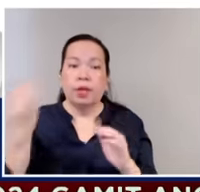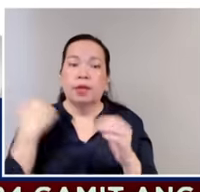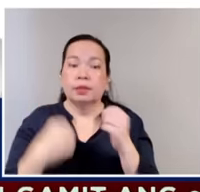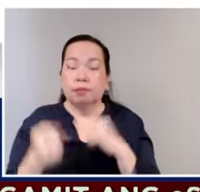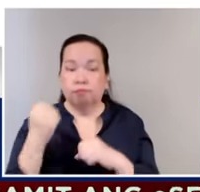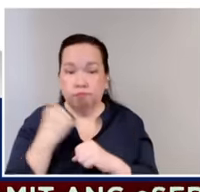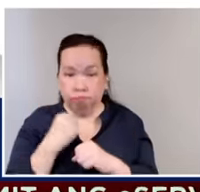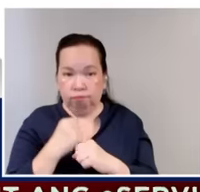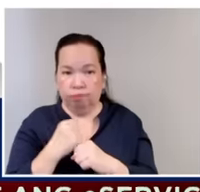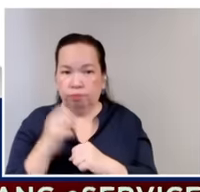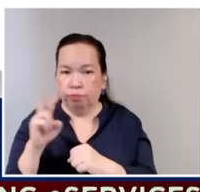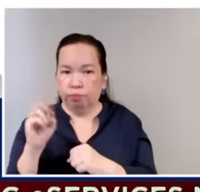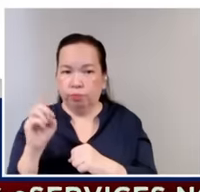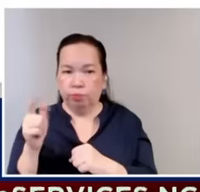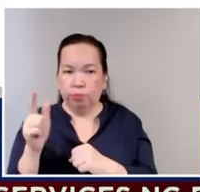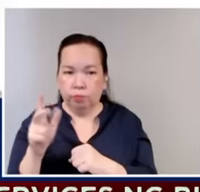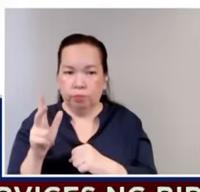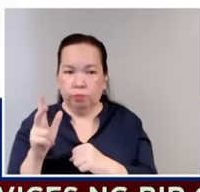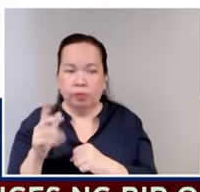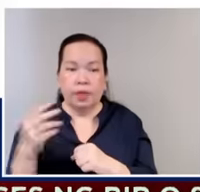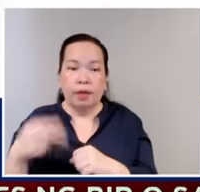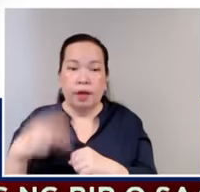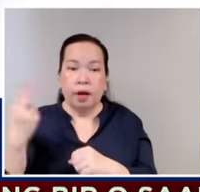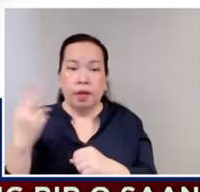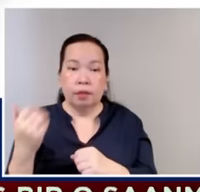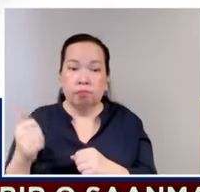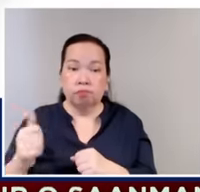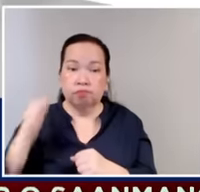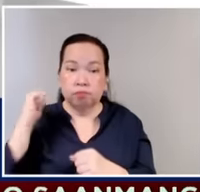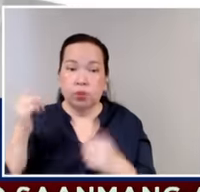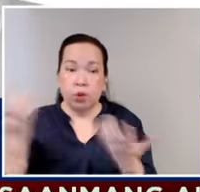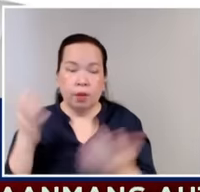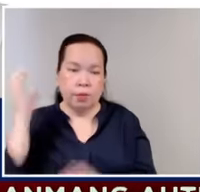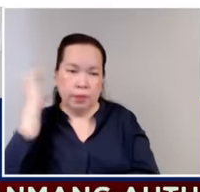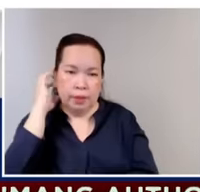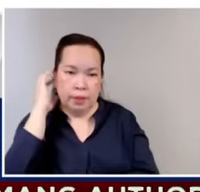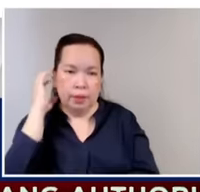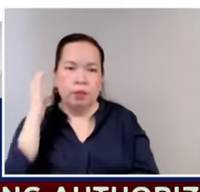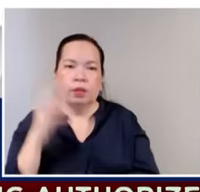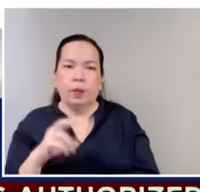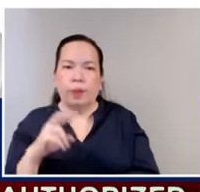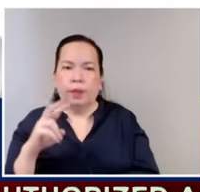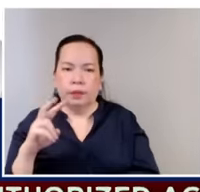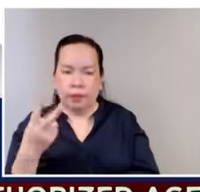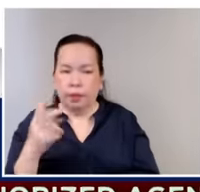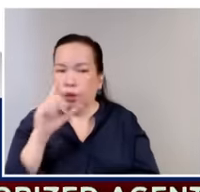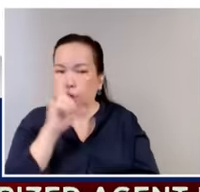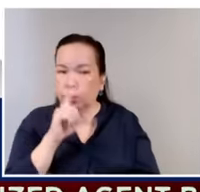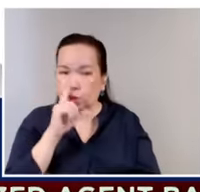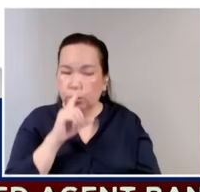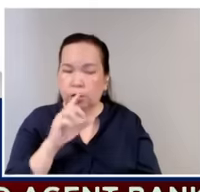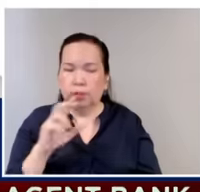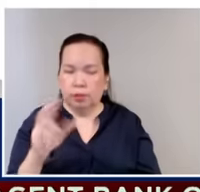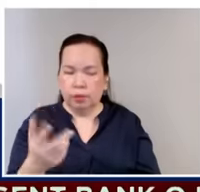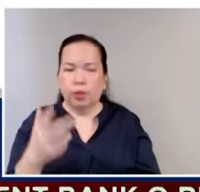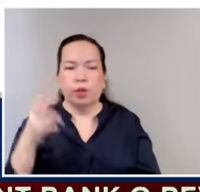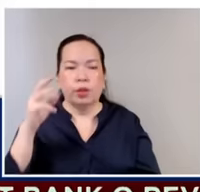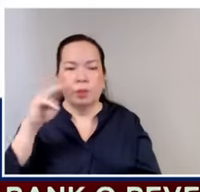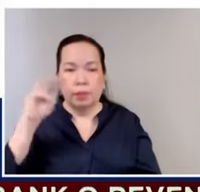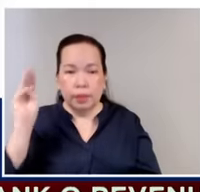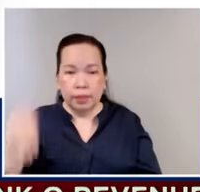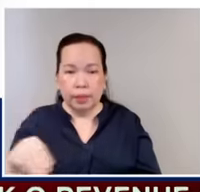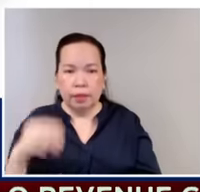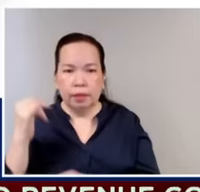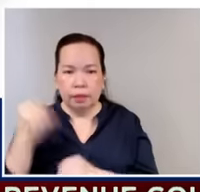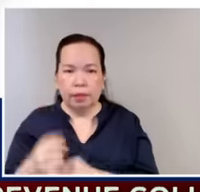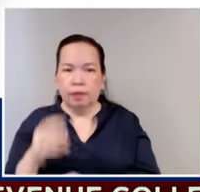2023. Pinakamataas din ang oposisyon mula sa Mindanao, kasunod ang Luzon, Metro Manila at Visayas. Pinakamarami ang